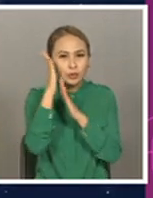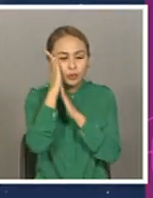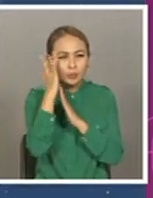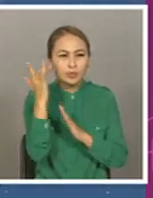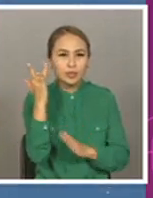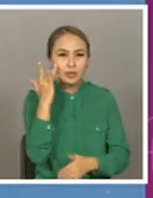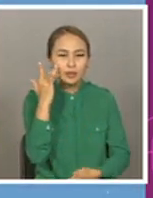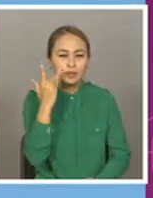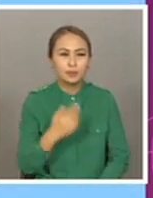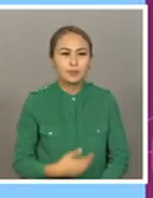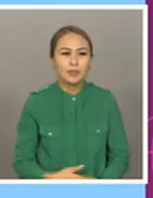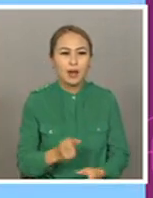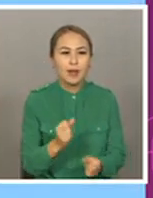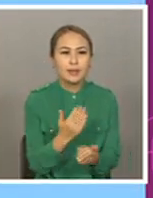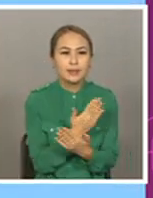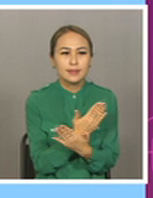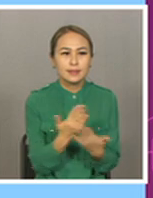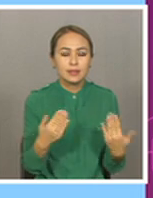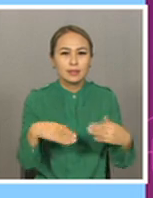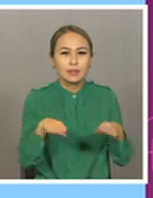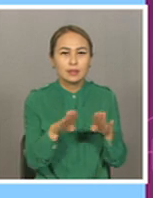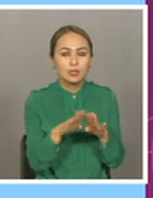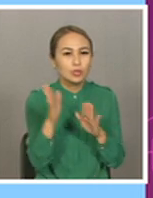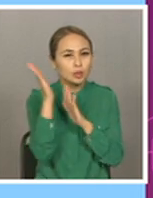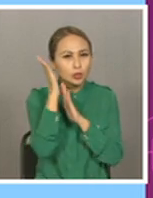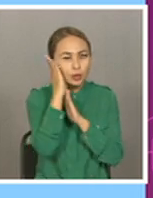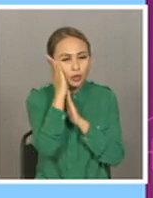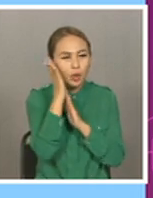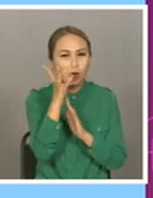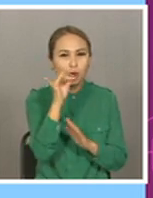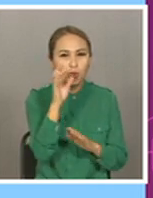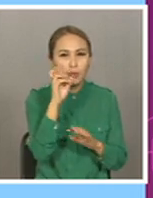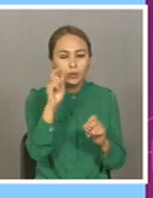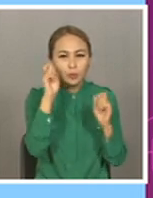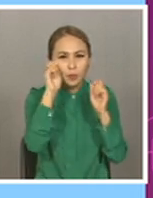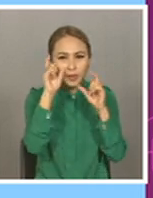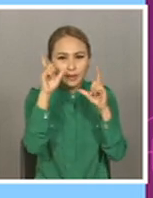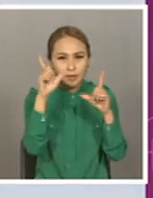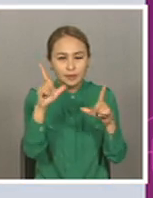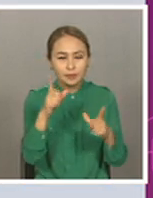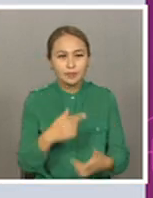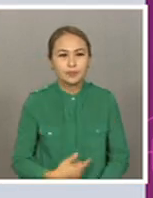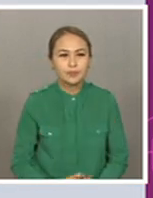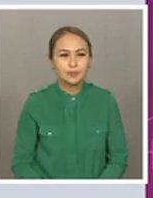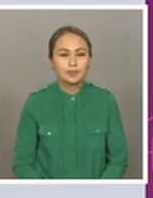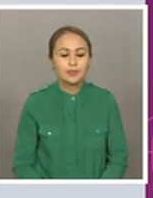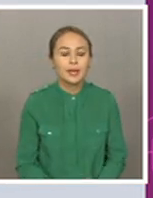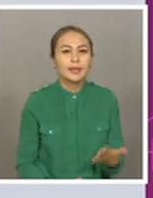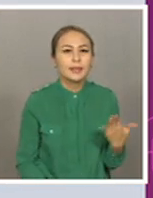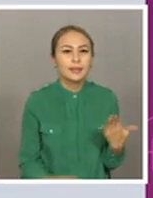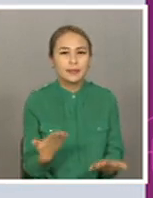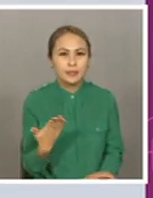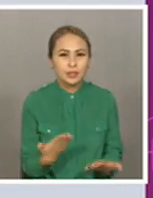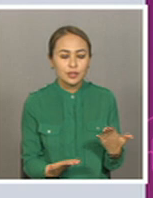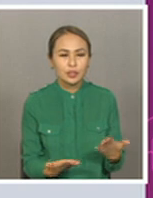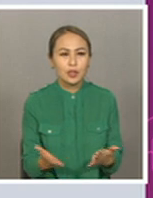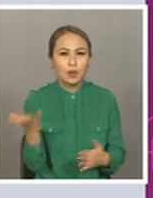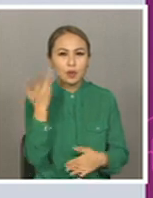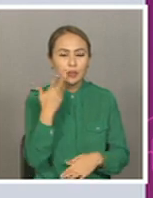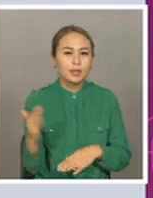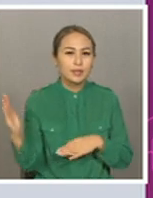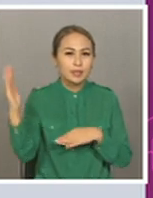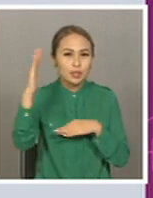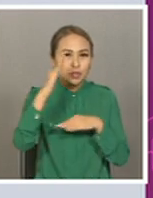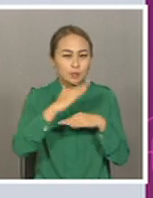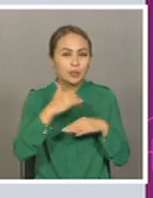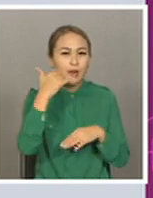Ал сендер ұйқыға кеткенде робот оянады. Ендеше кеш батқанда